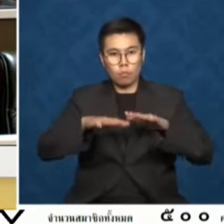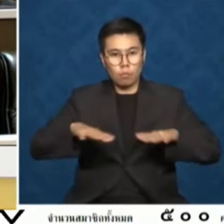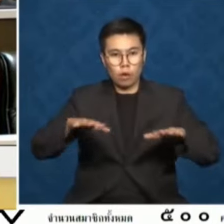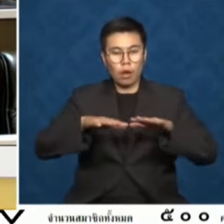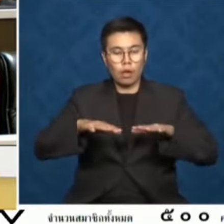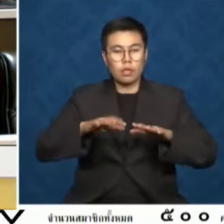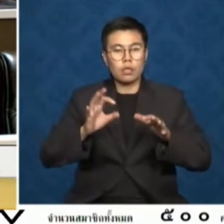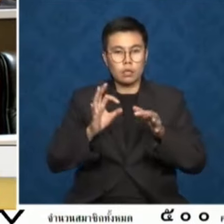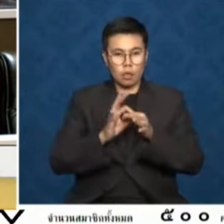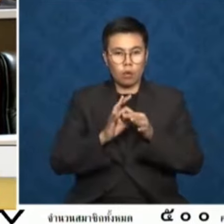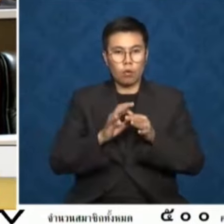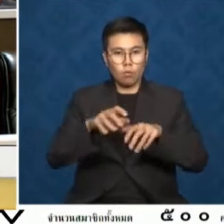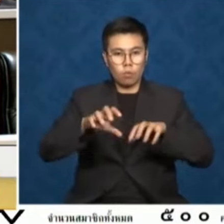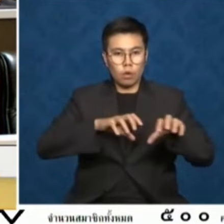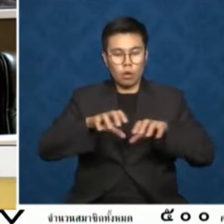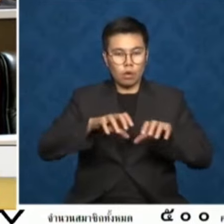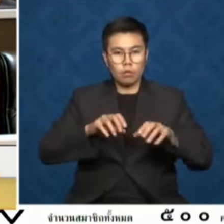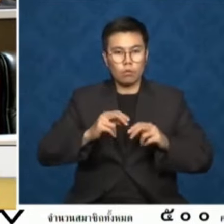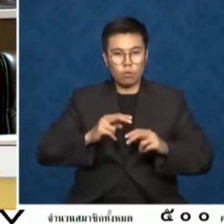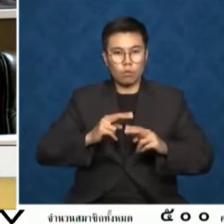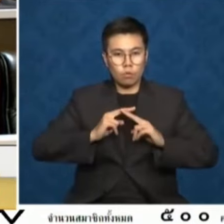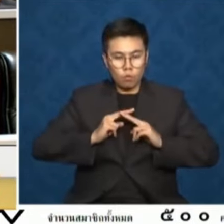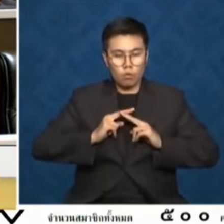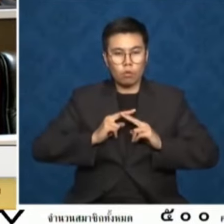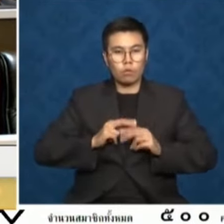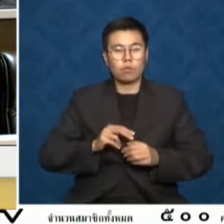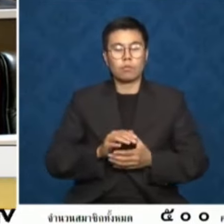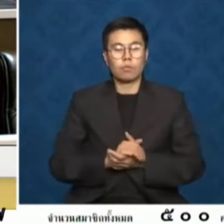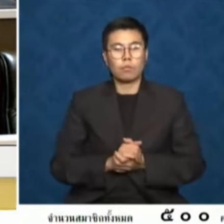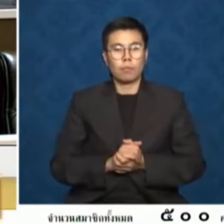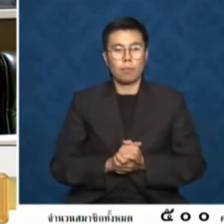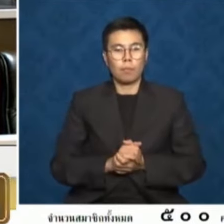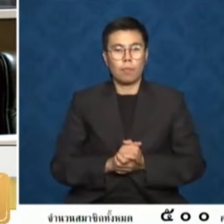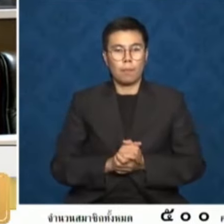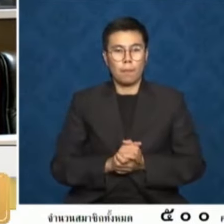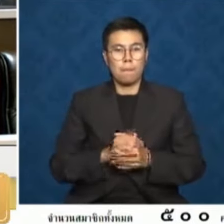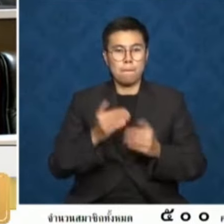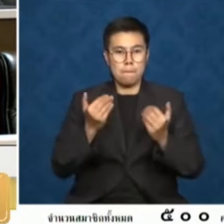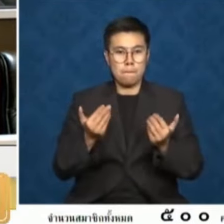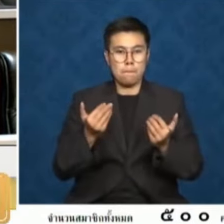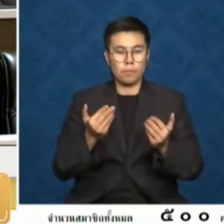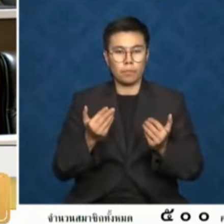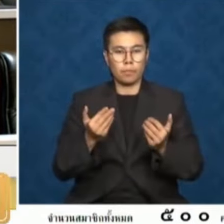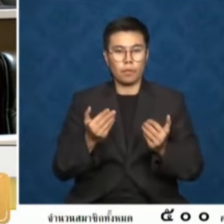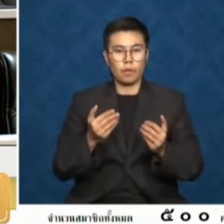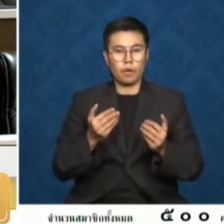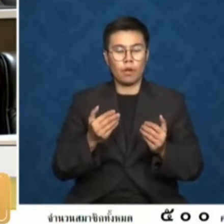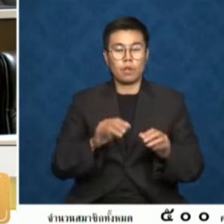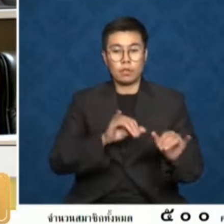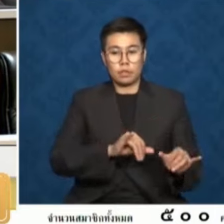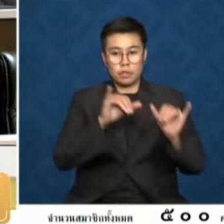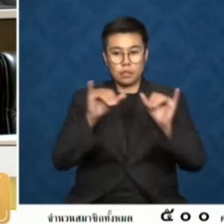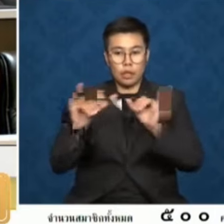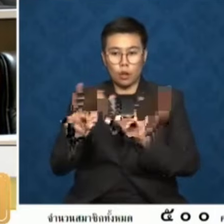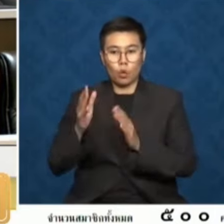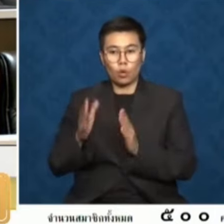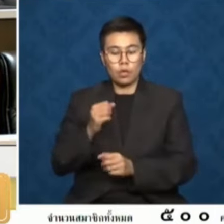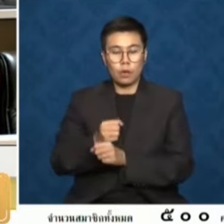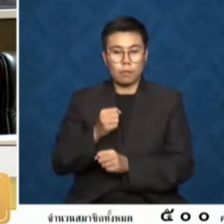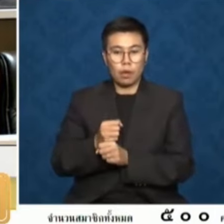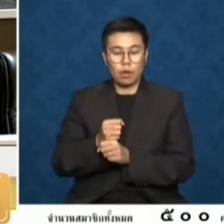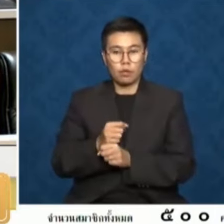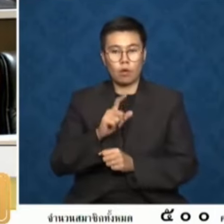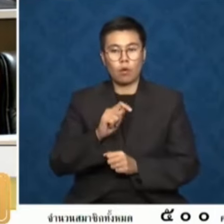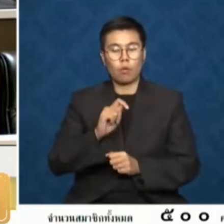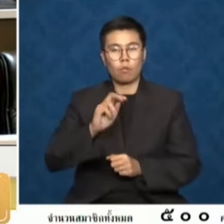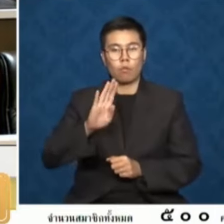วกับการบริหารงานบุคคลส่วนท้องถิ่นนอกจากนี้การโอนข้าราชการและพนักงานส่วนท้องถิ่นก